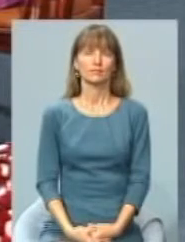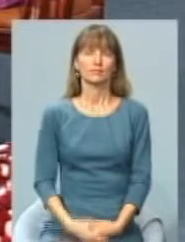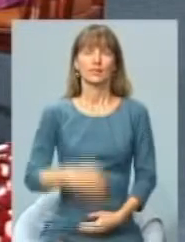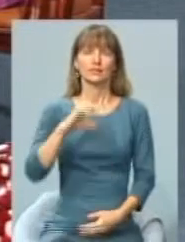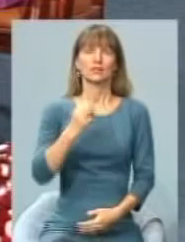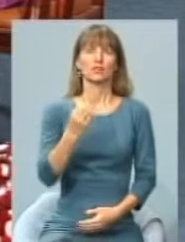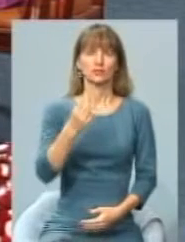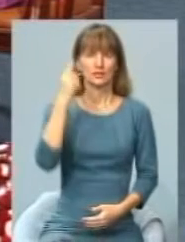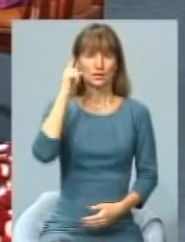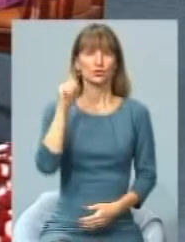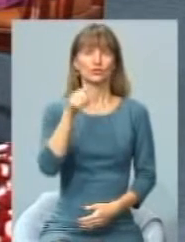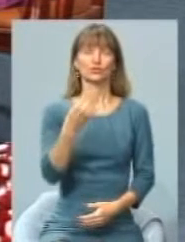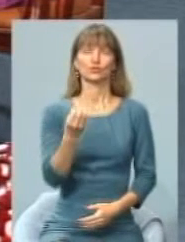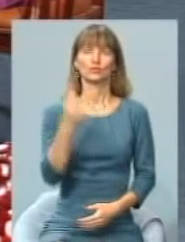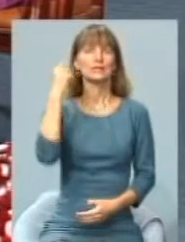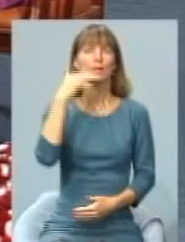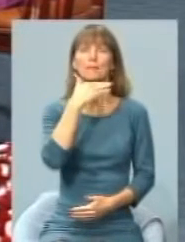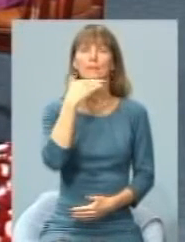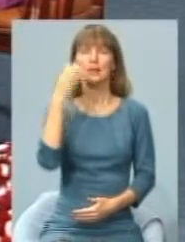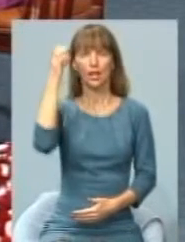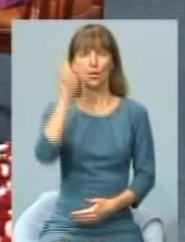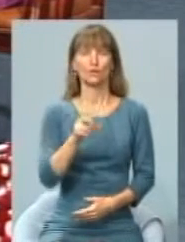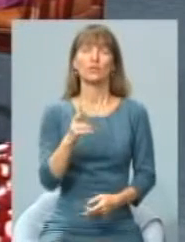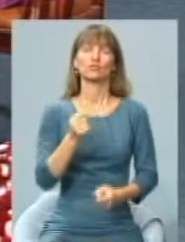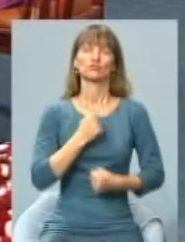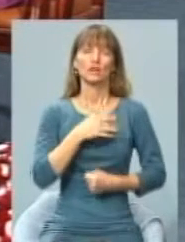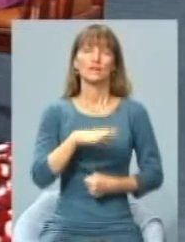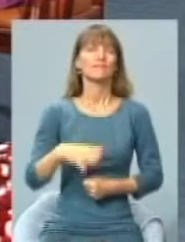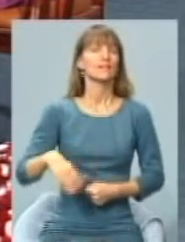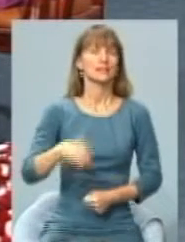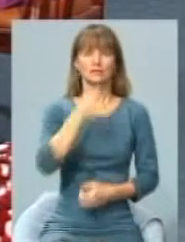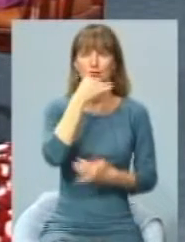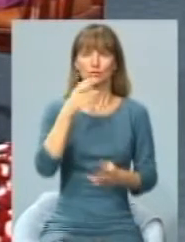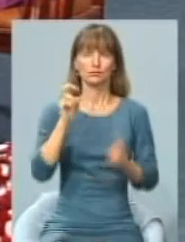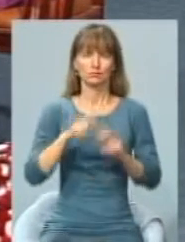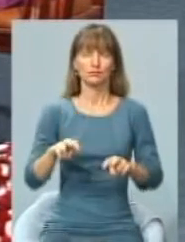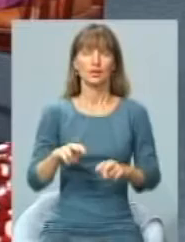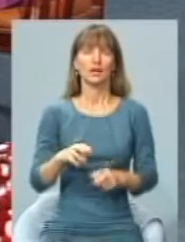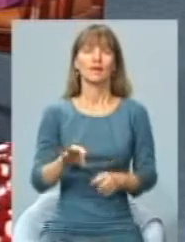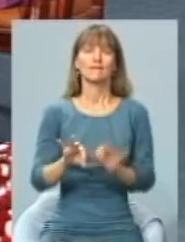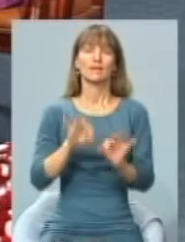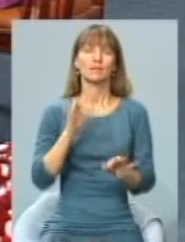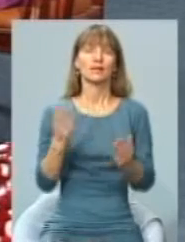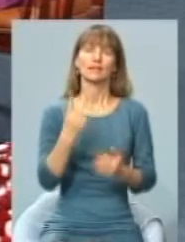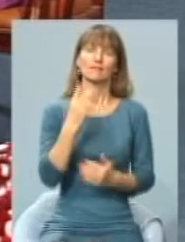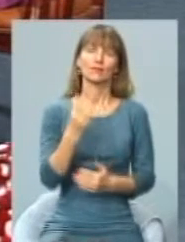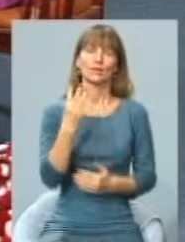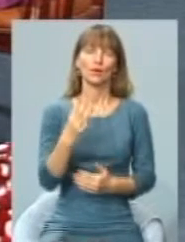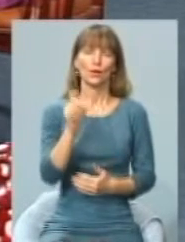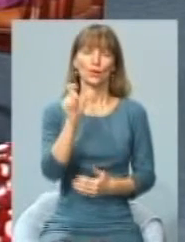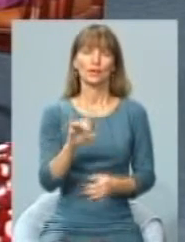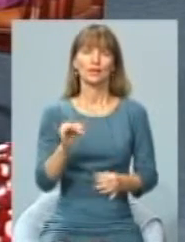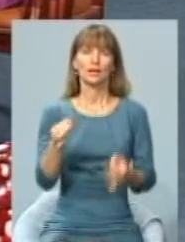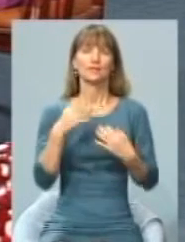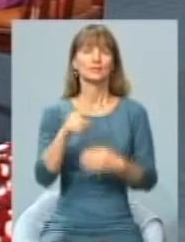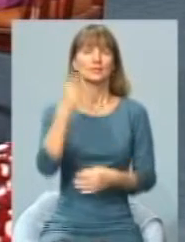Саша, знаю, що ти іще знаєш дуже багато науковців, але, на жаль, ми всіх не встигнемо розглянути. Тож давай, обирай якихось двох або трьох осіб і